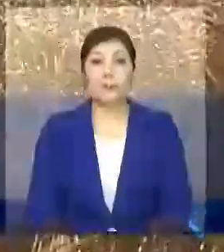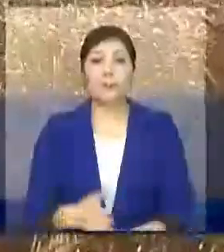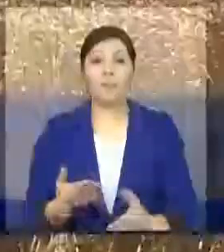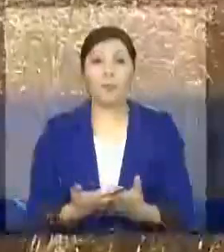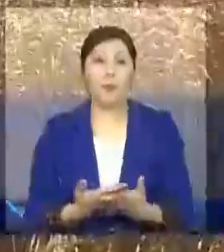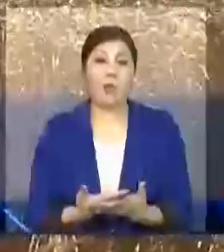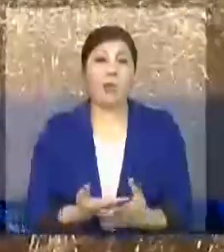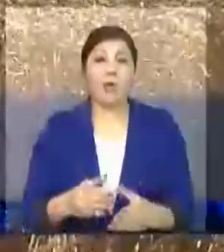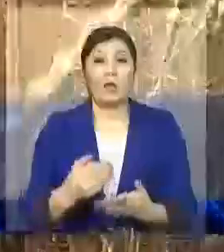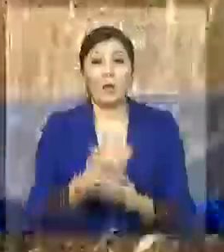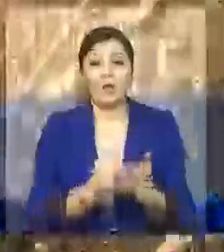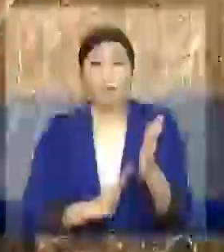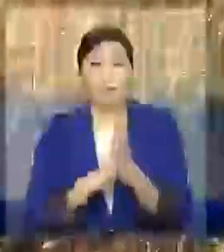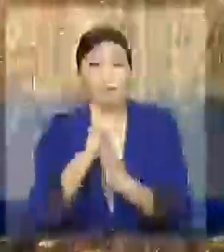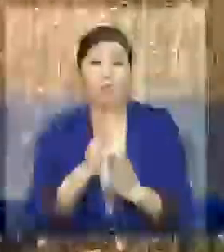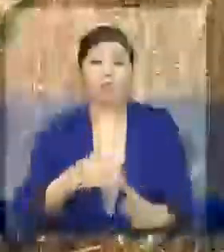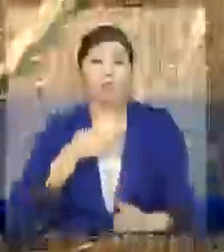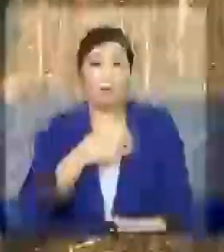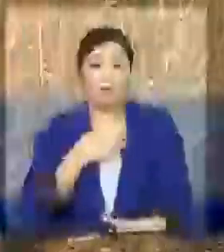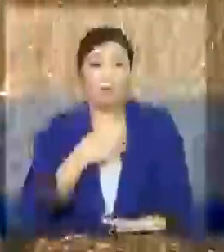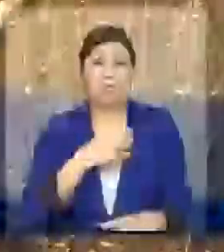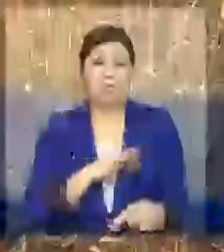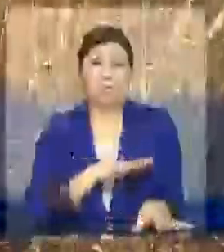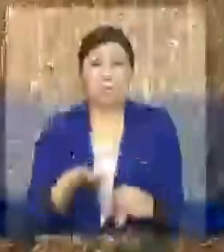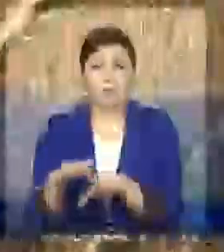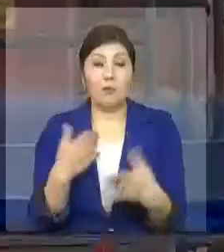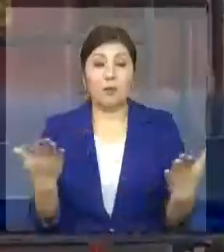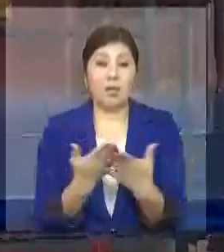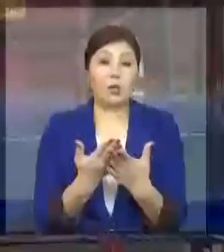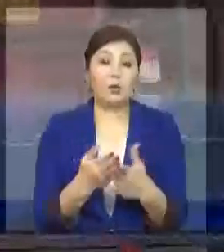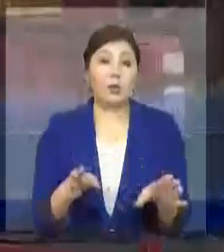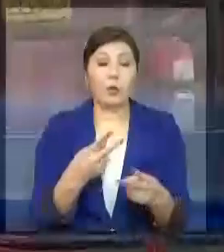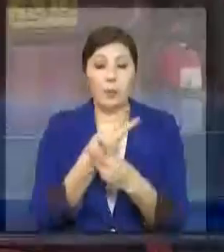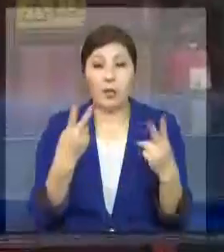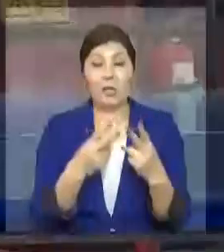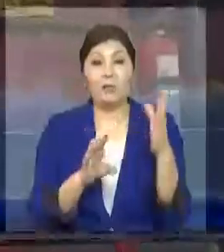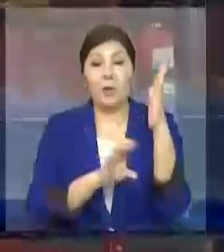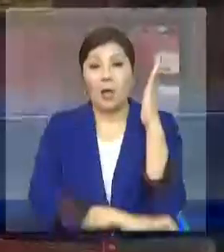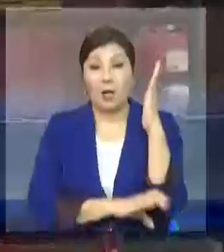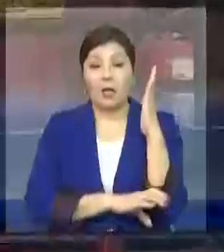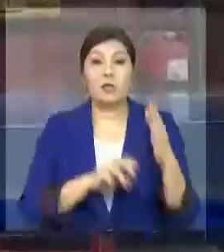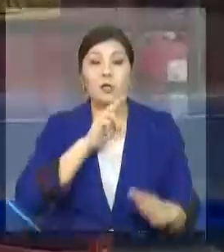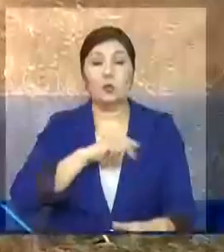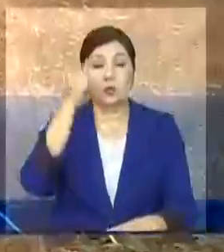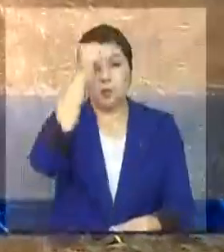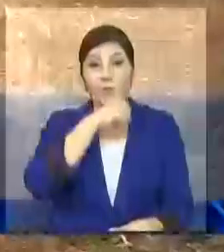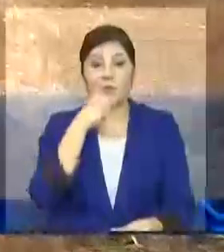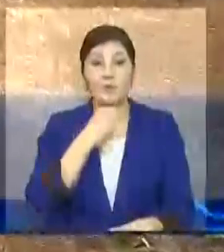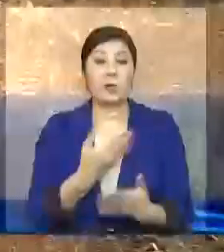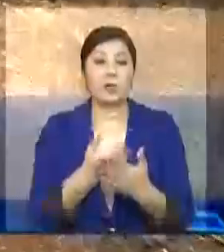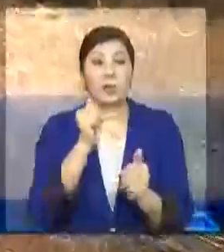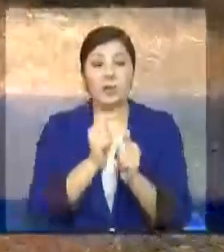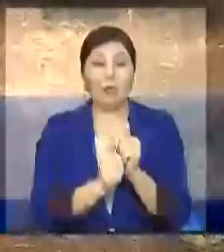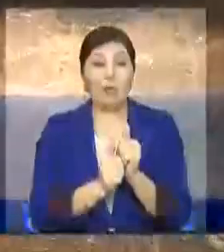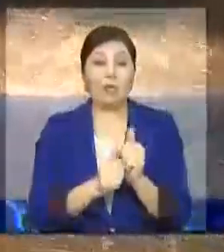Как известно, сбор урожая для аграриев – важнейший этап деятельности, который символизирует собой окончание трудового года. Необходимо отметить, что традиционно